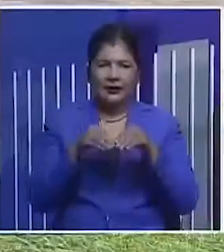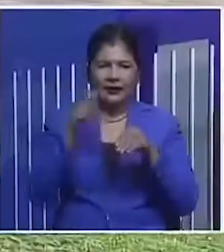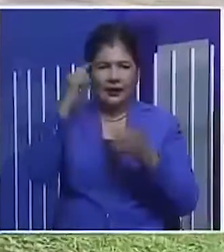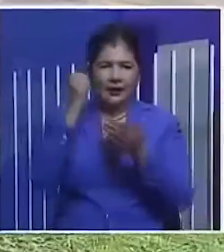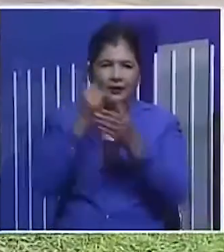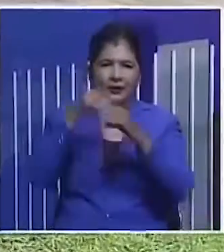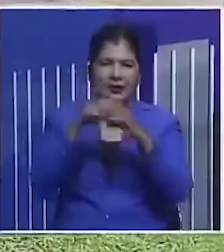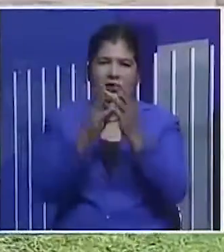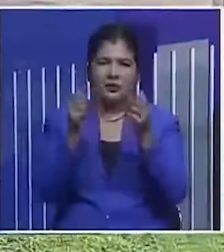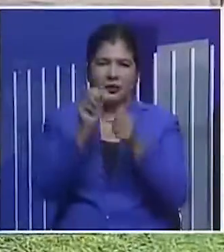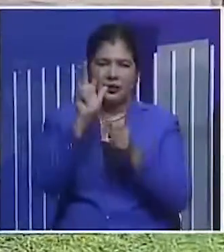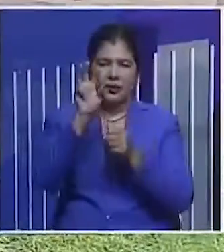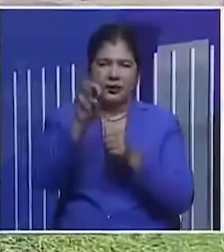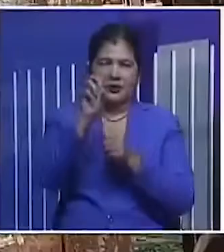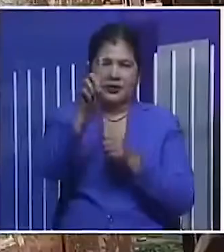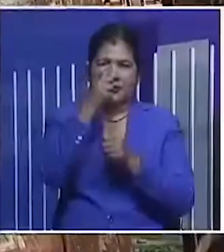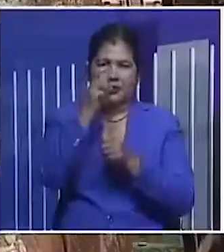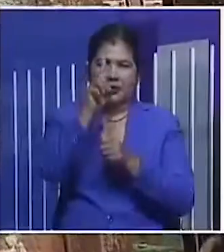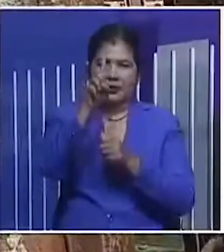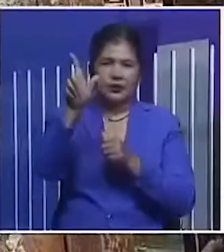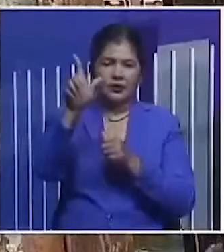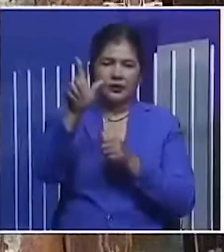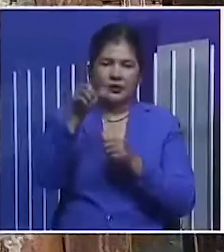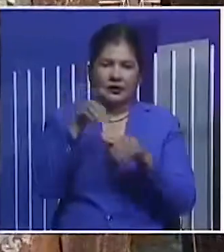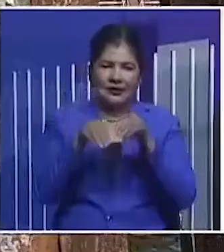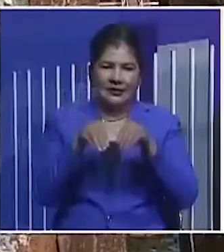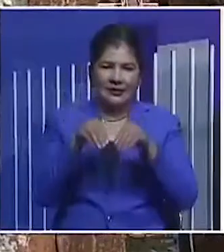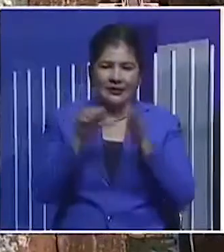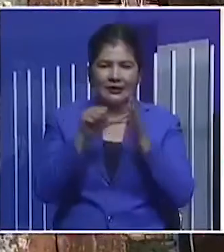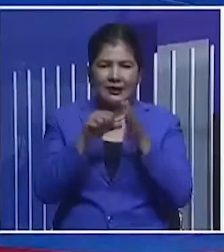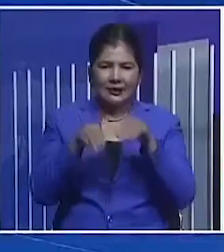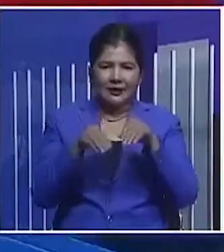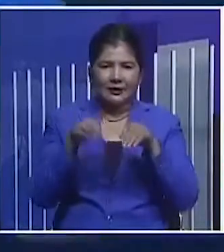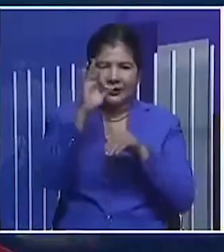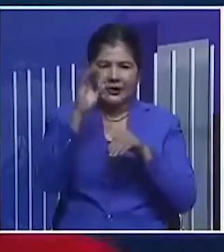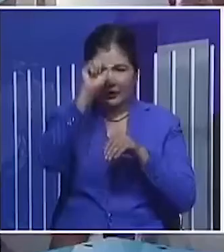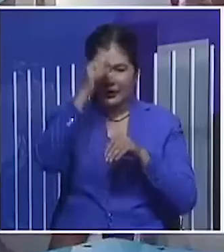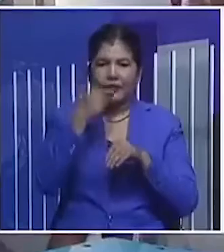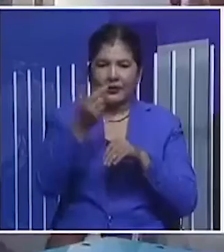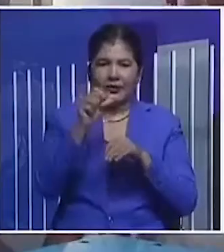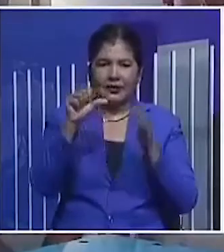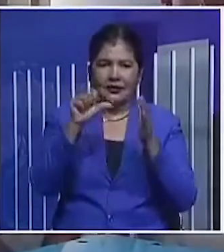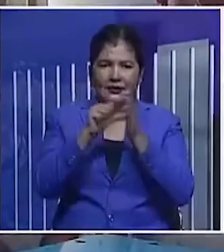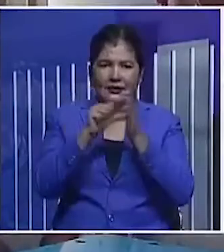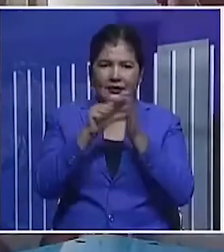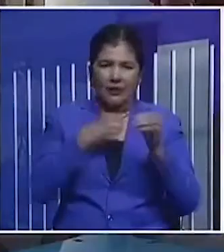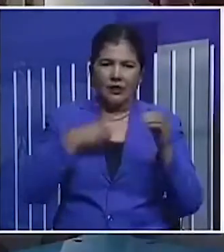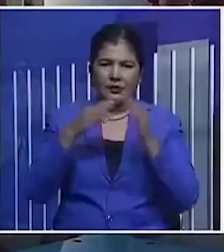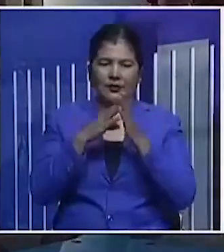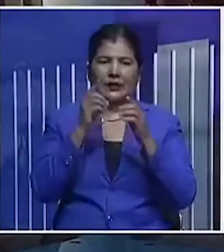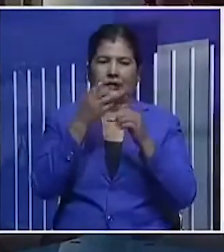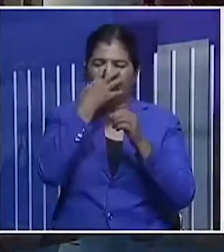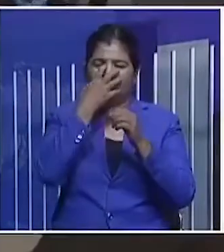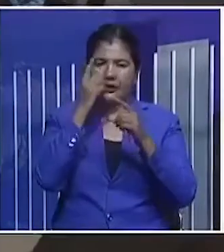सम्पन्न 9,117 मत खसेको जिल्ला निर्वाचन कार्यालयको भए। जिल्ला अस्पताल सल्यानमा अक्सिजन प्लान्ट